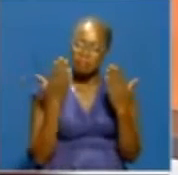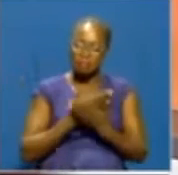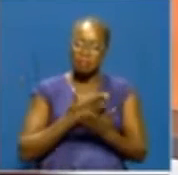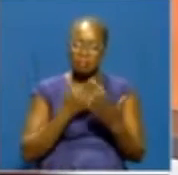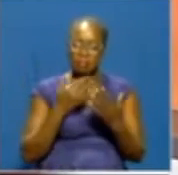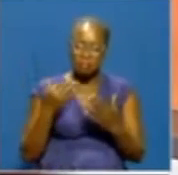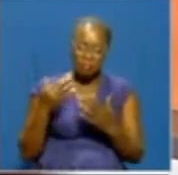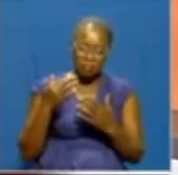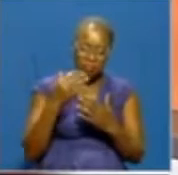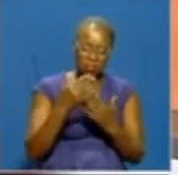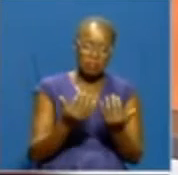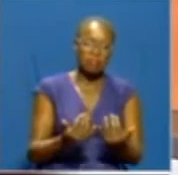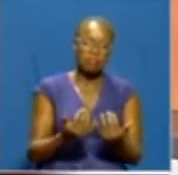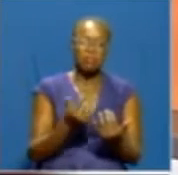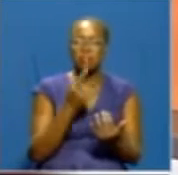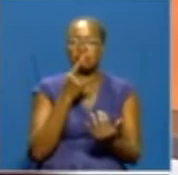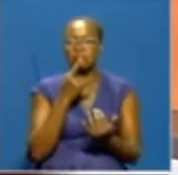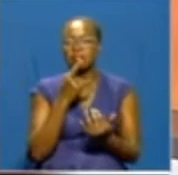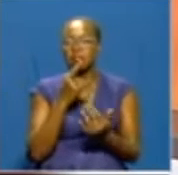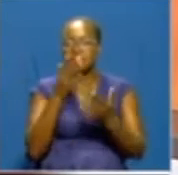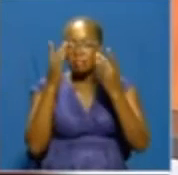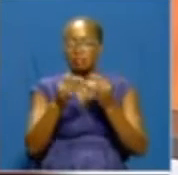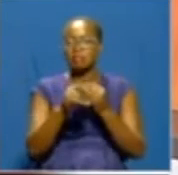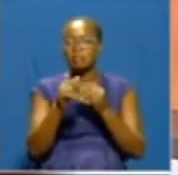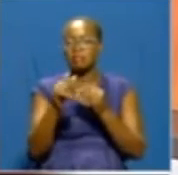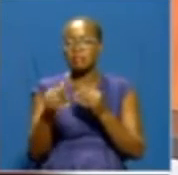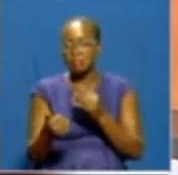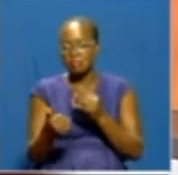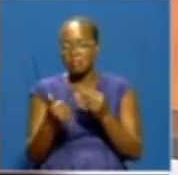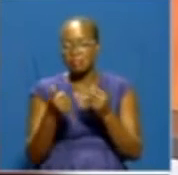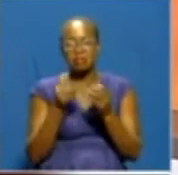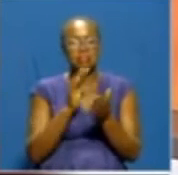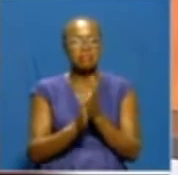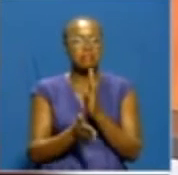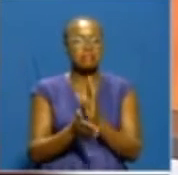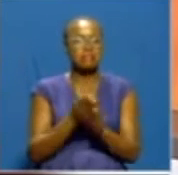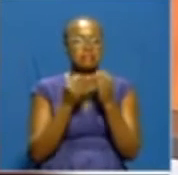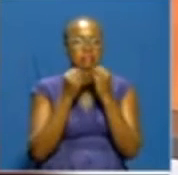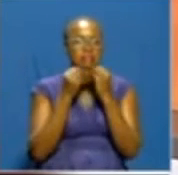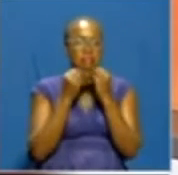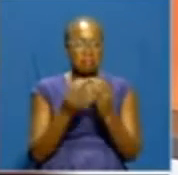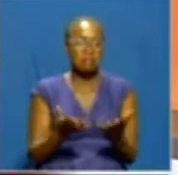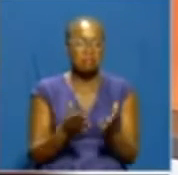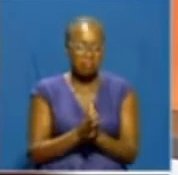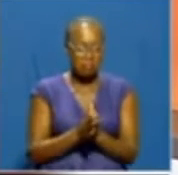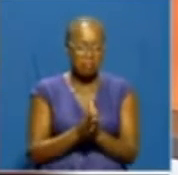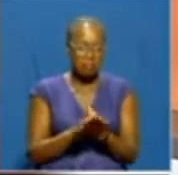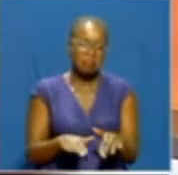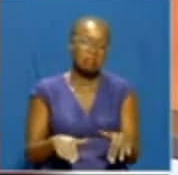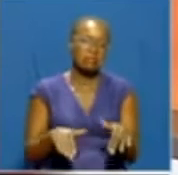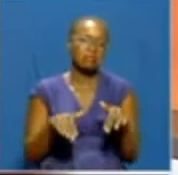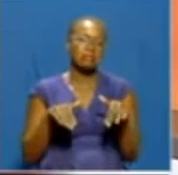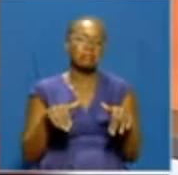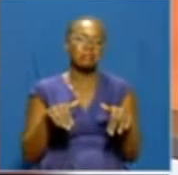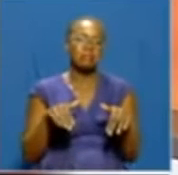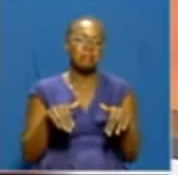haijajitokeza pale na haijatoa kauli yoyote. Mwanahabari wetu Juni Karisa atakuwa anafuatilia na vile vile kuzungumza na uongozi wa kaunti hiyo ya Mombasa ili kuweza kufahamu